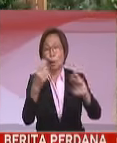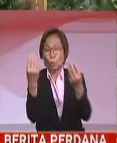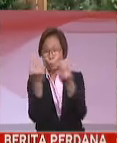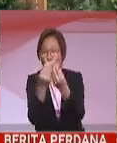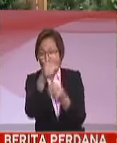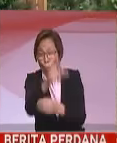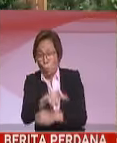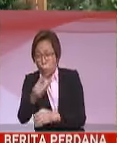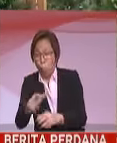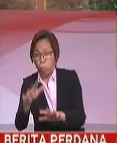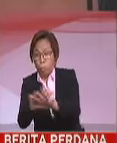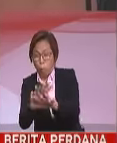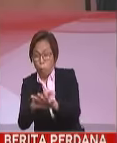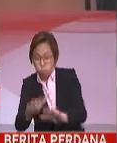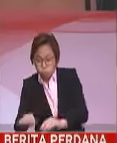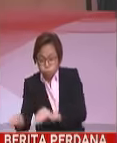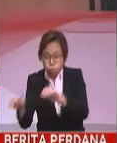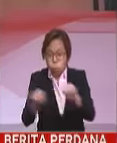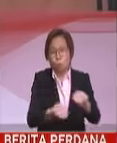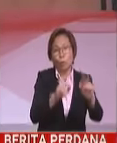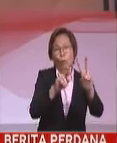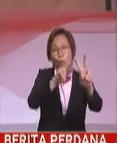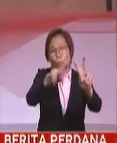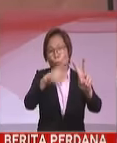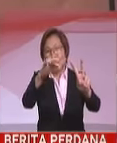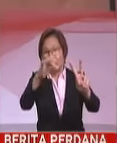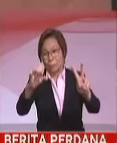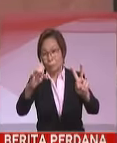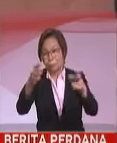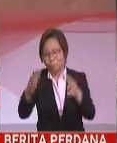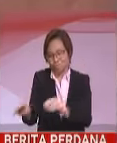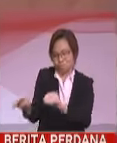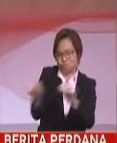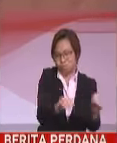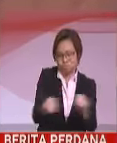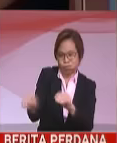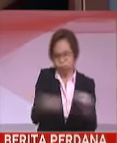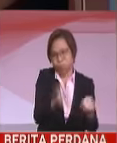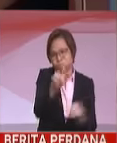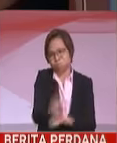penduduk dipindahkan mencecah 2,800 orang.